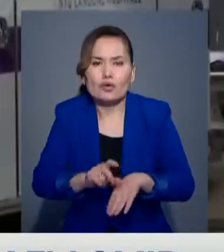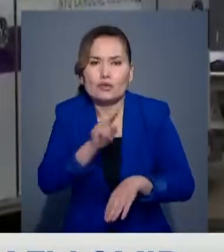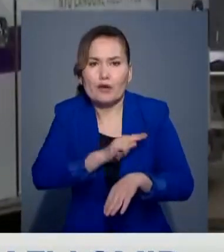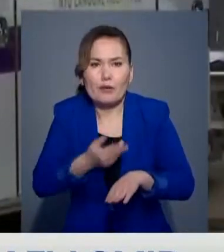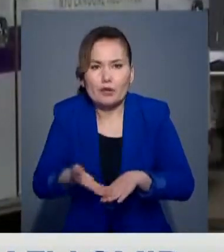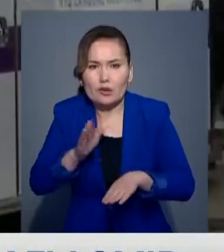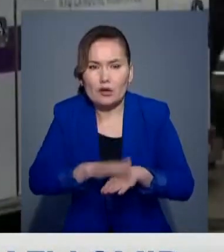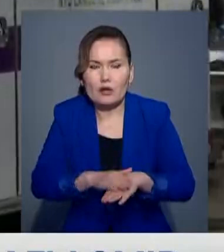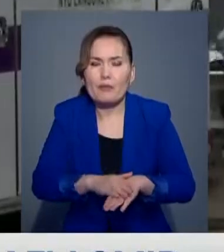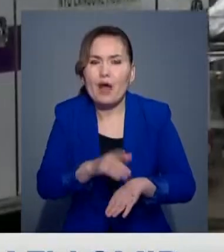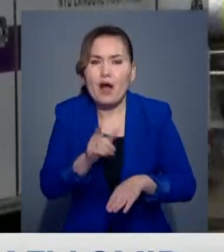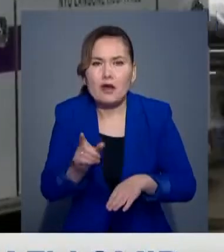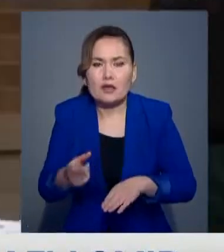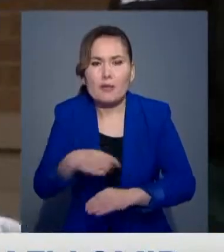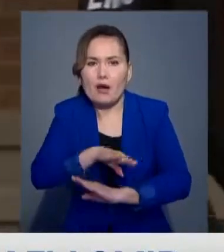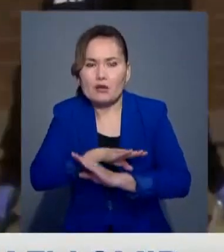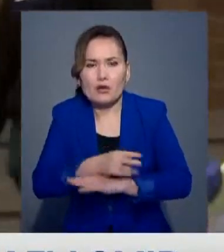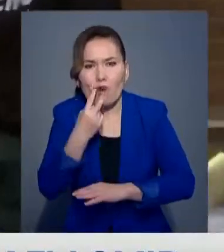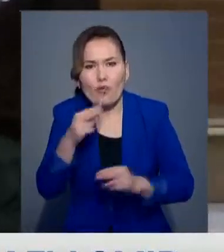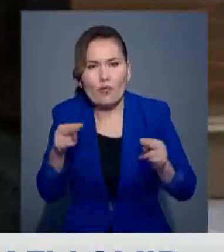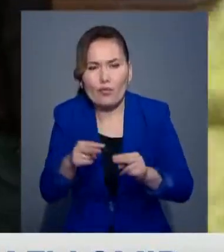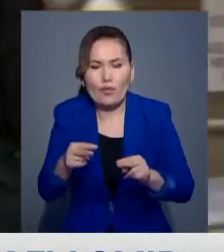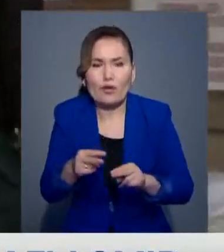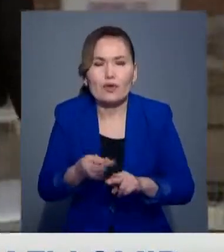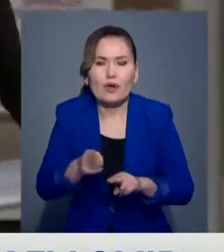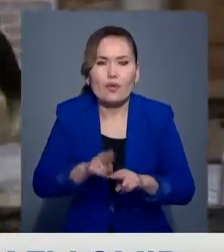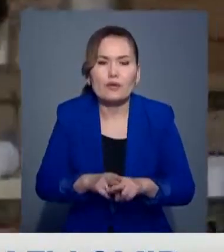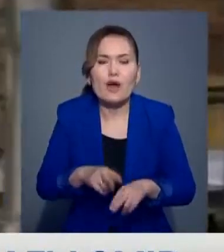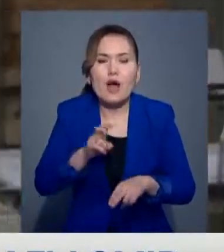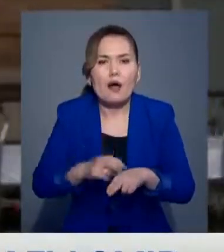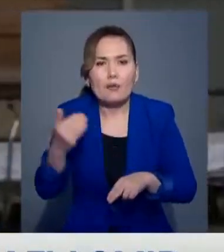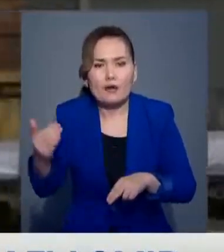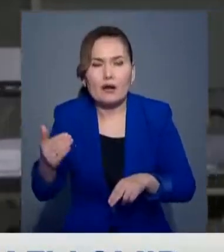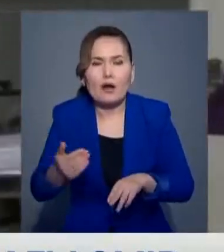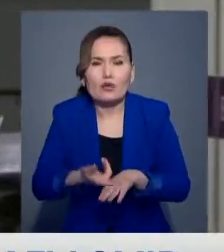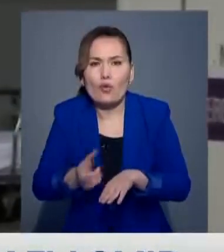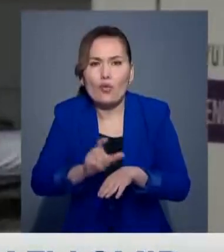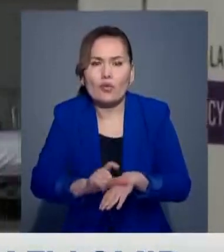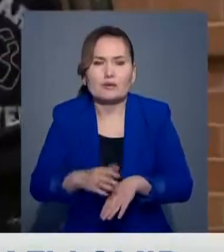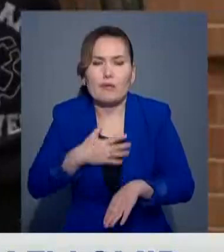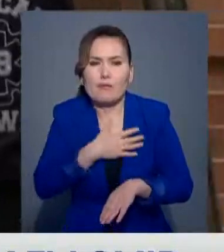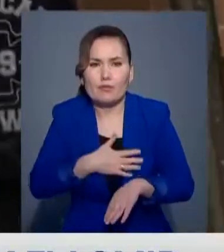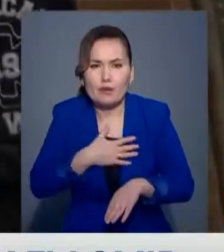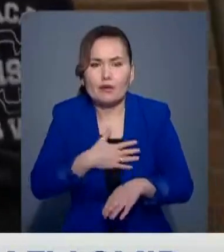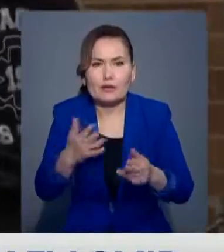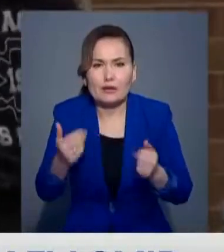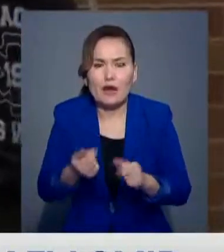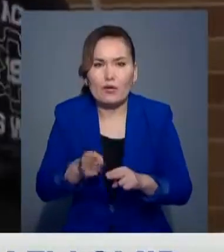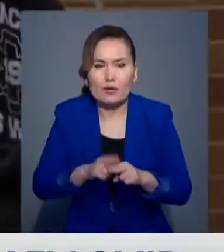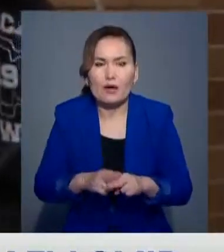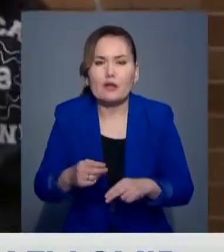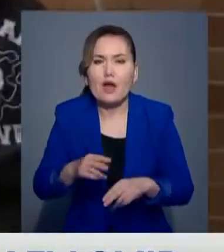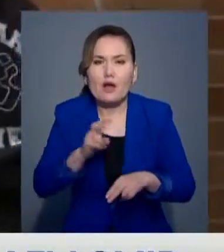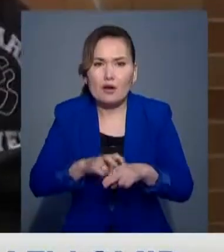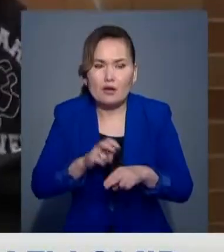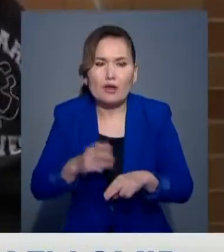тұсы науқастың қайтыс болғанын көру. Медбике мұндай сәттерге аса қатты мән бермеуге тырысқанымен кейде көңілі